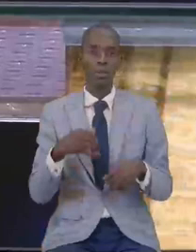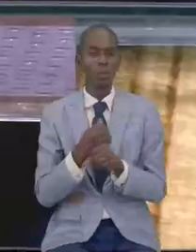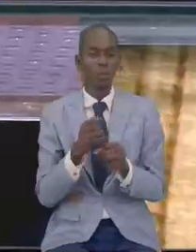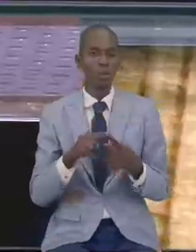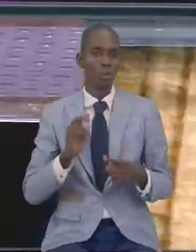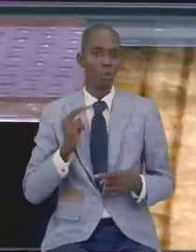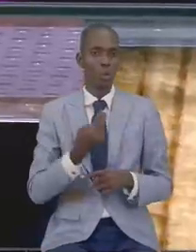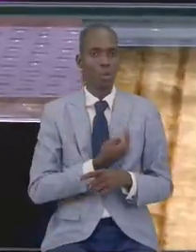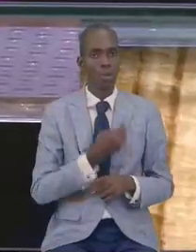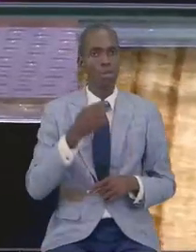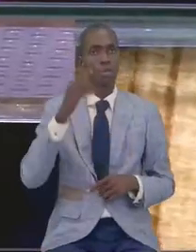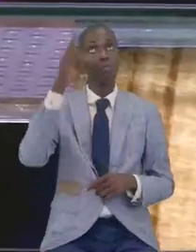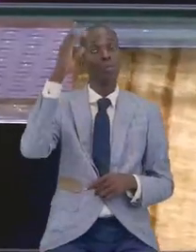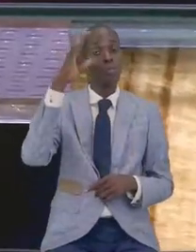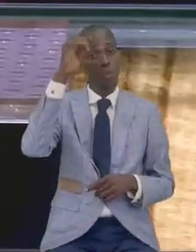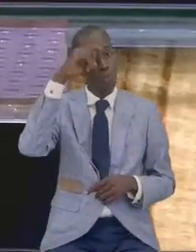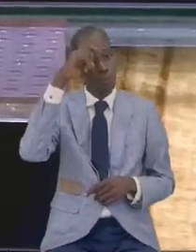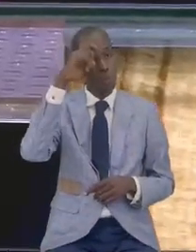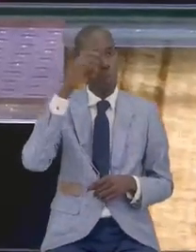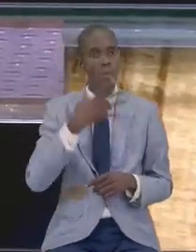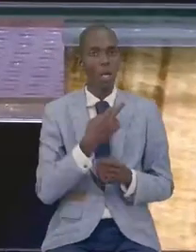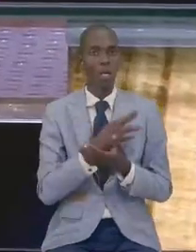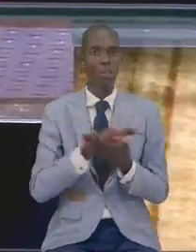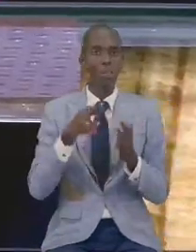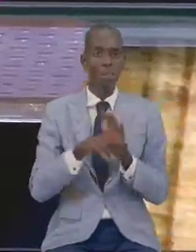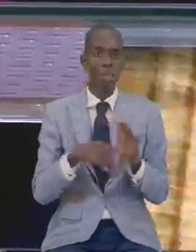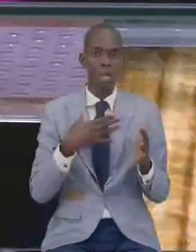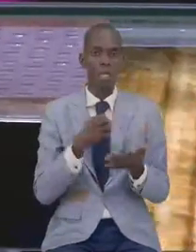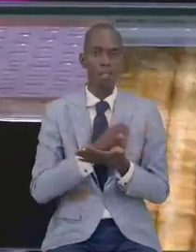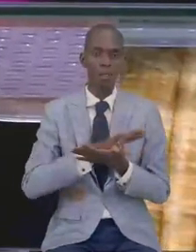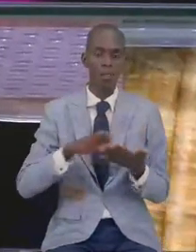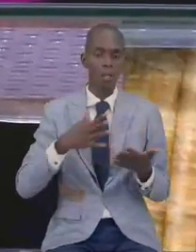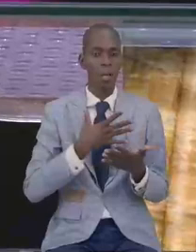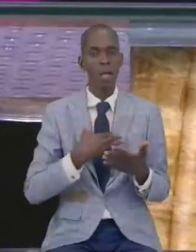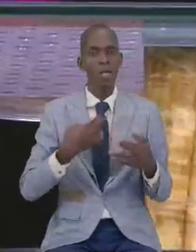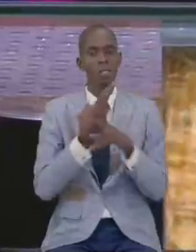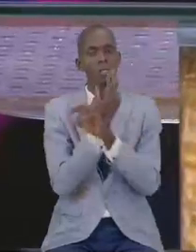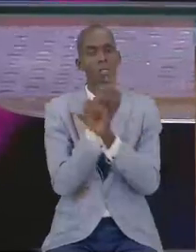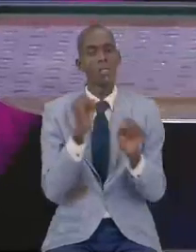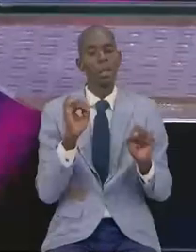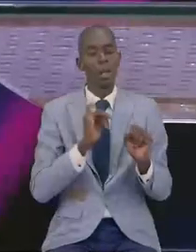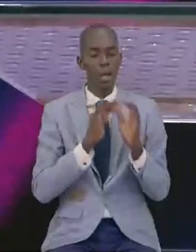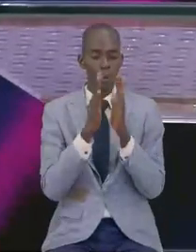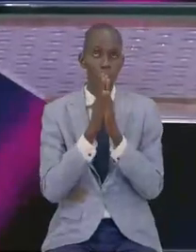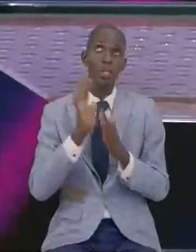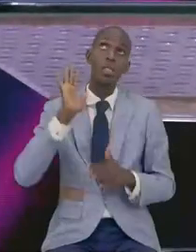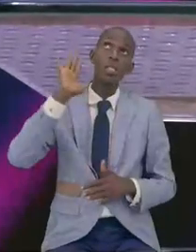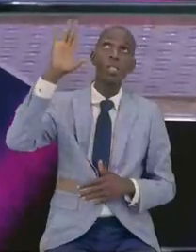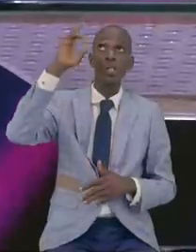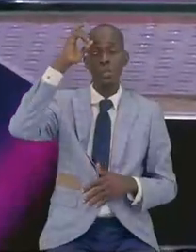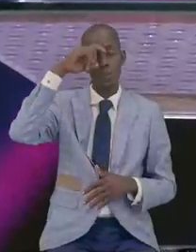justice et sanctification et rédemption. Je prie que sa sagesse